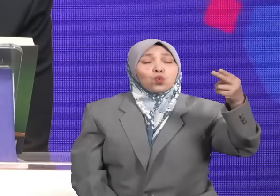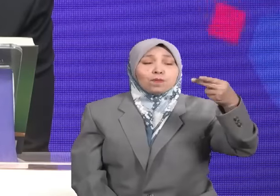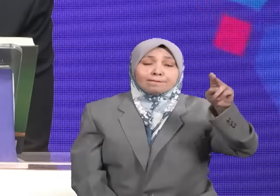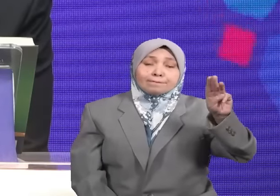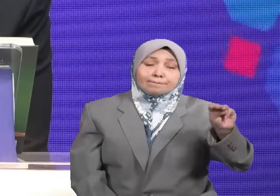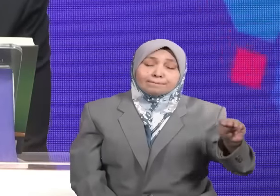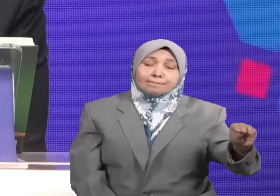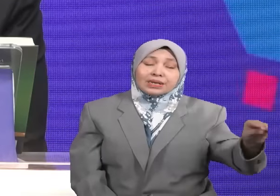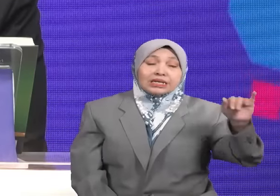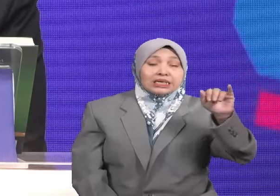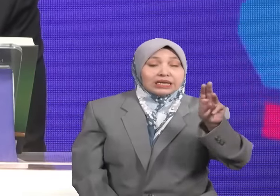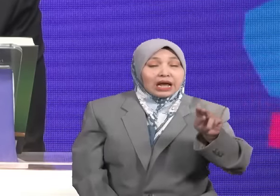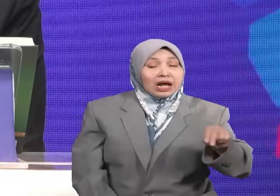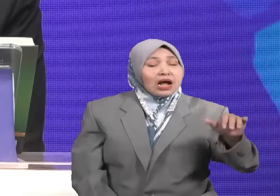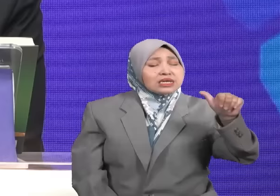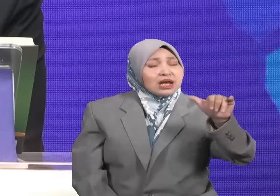atainahum min